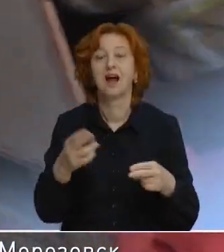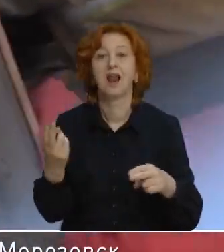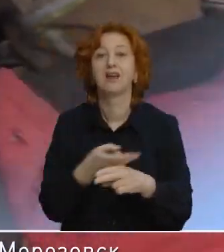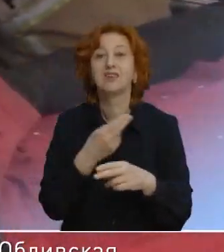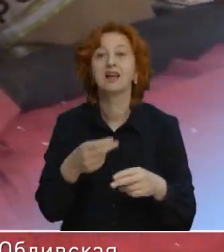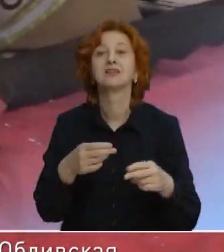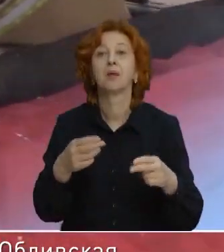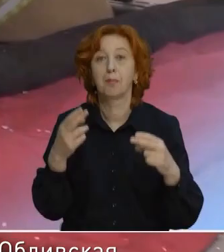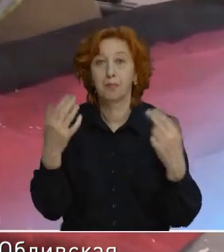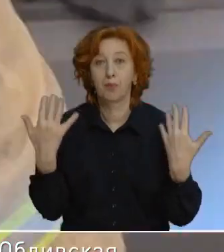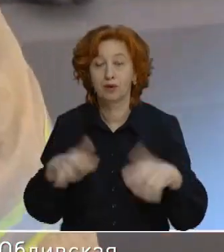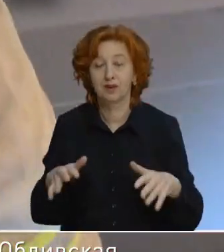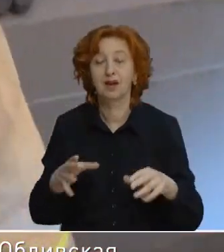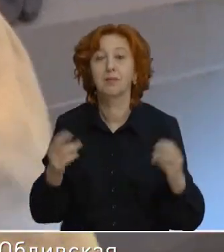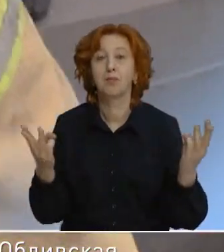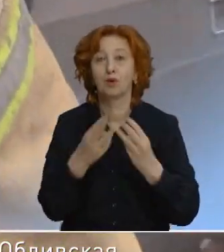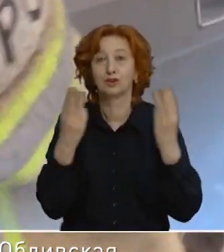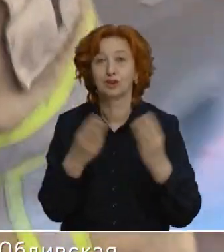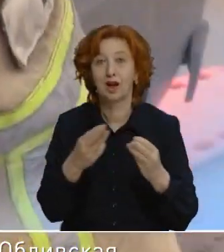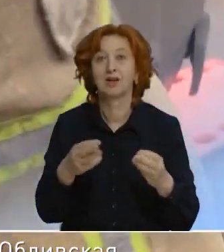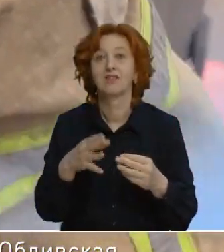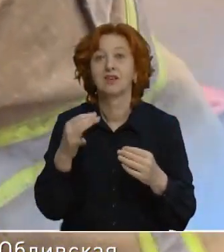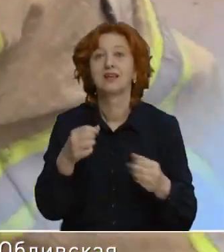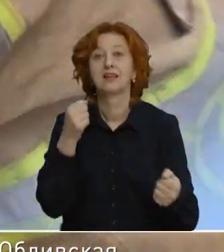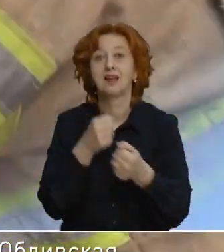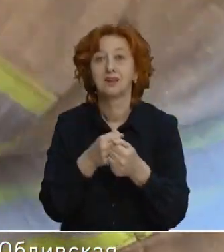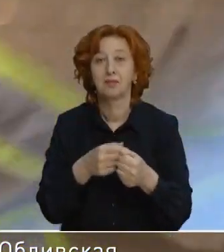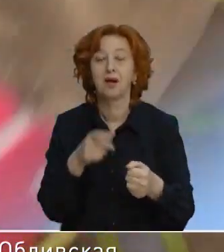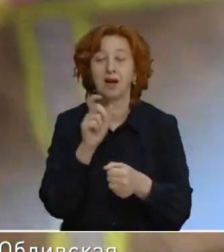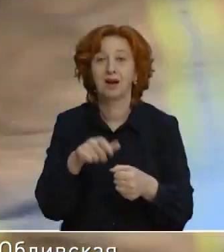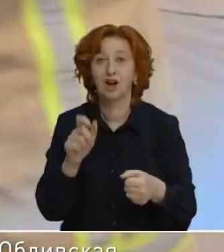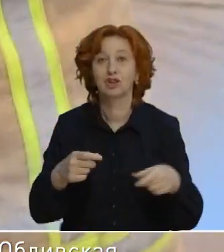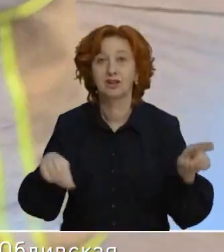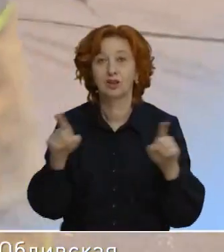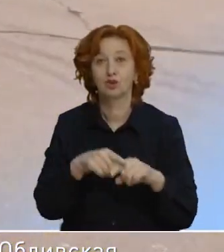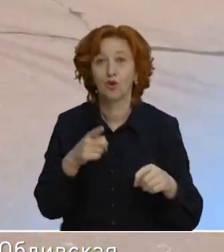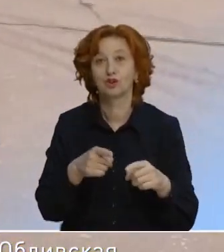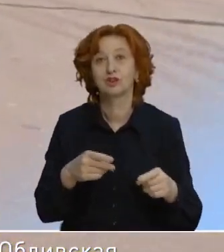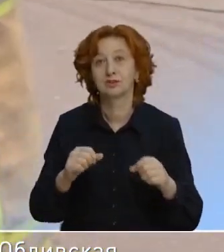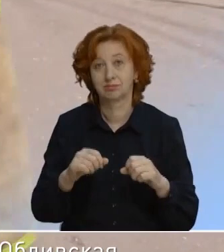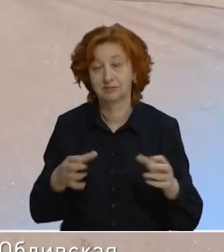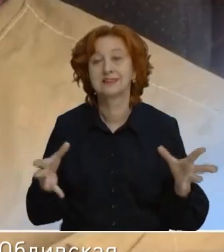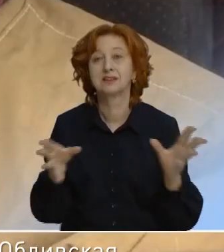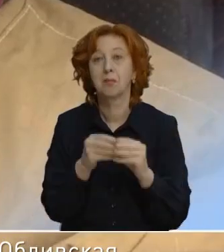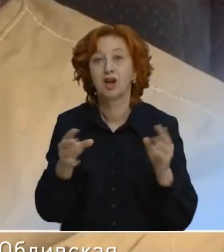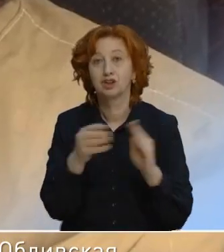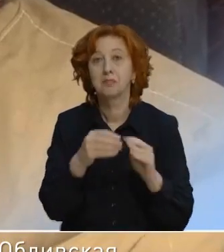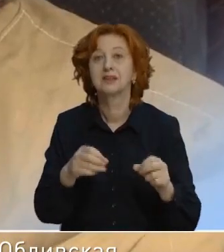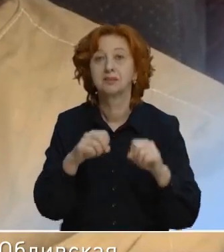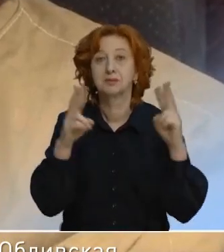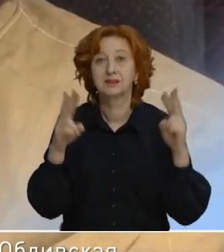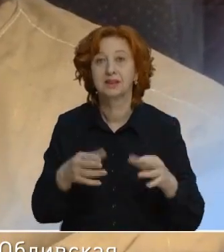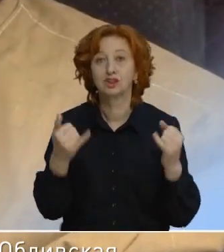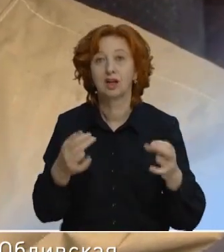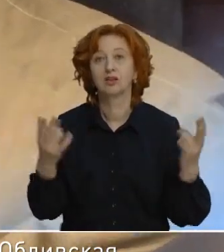последствий десятков крупных пожаров и различных ЧП. Кроме того, каждый из них владеет несколькими смежными специальностями. Теперь